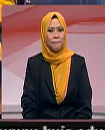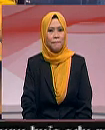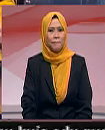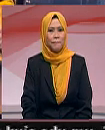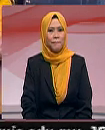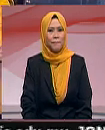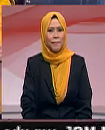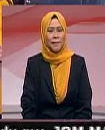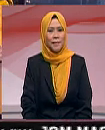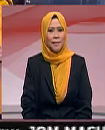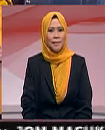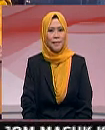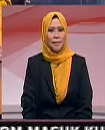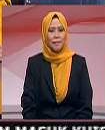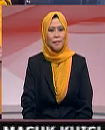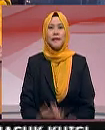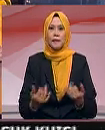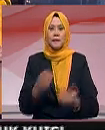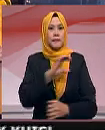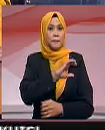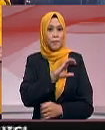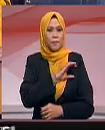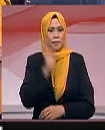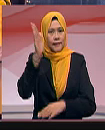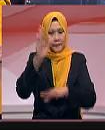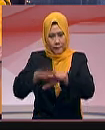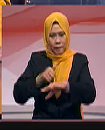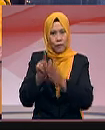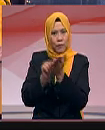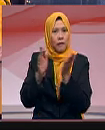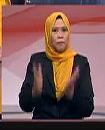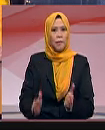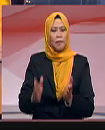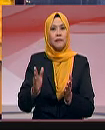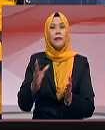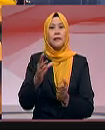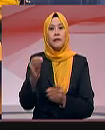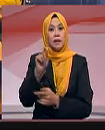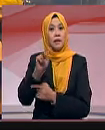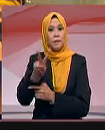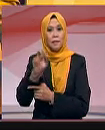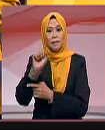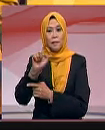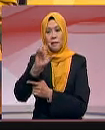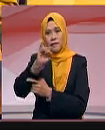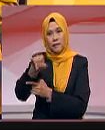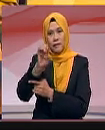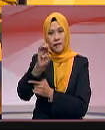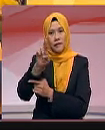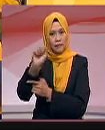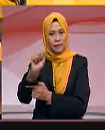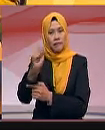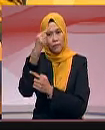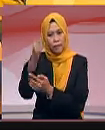Hai sementara itu polisi akan memanggil wartawan dan pengendali aljazeera dalam masuk terdekat bagi membantu